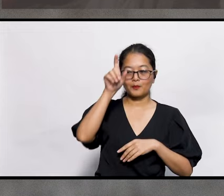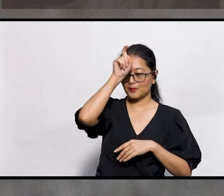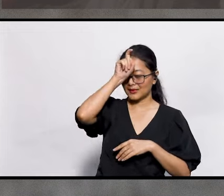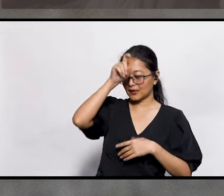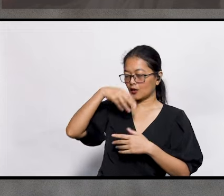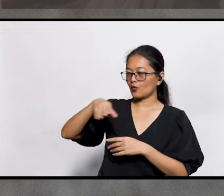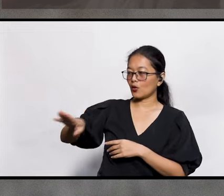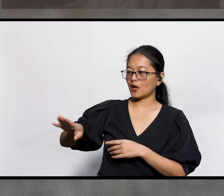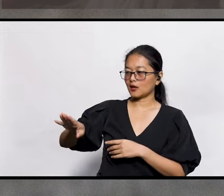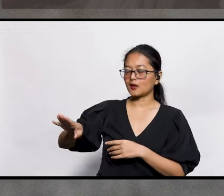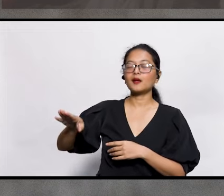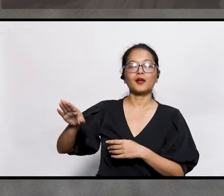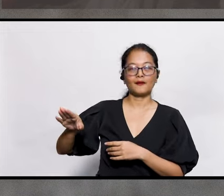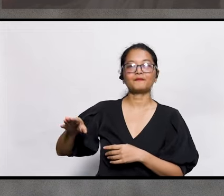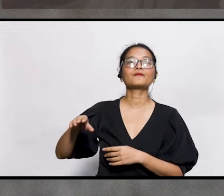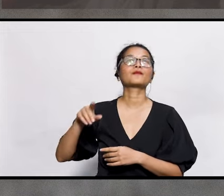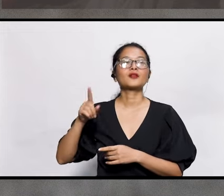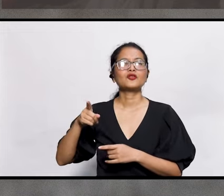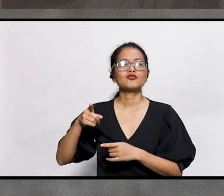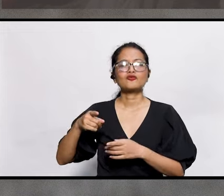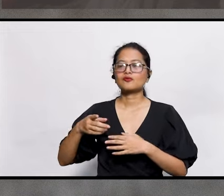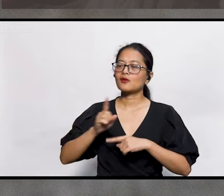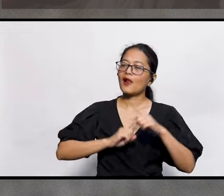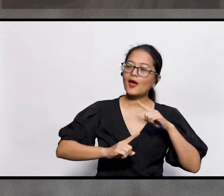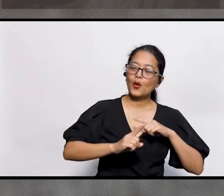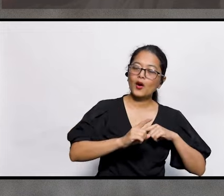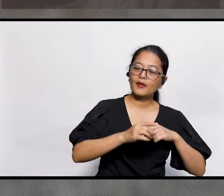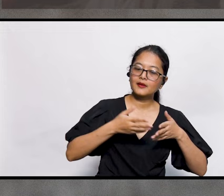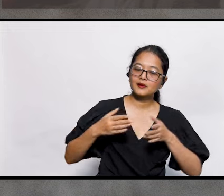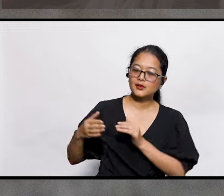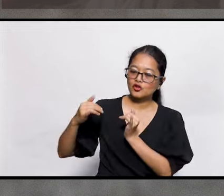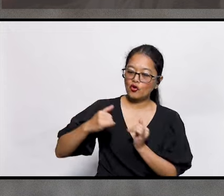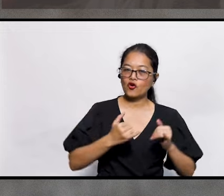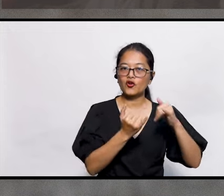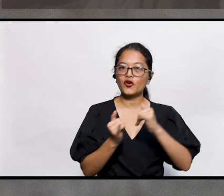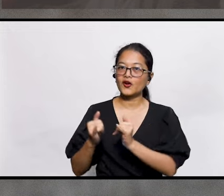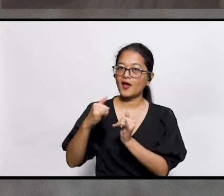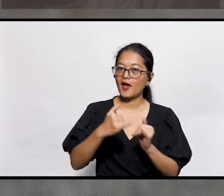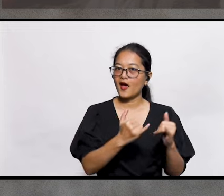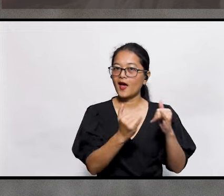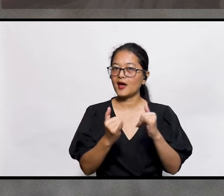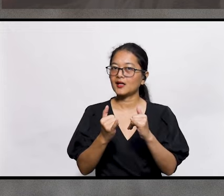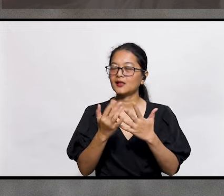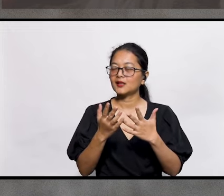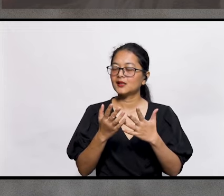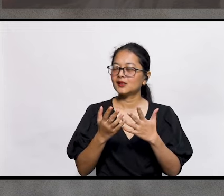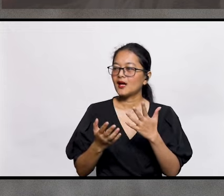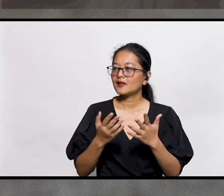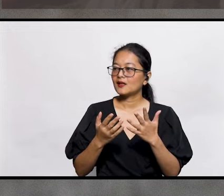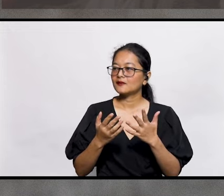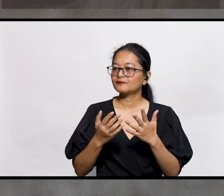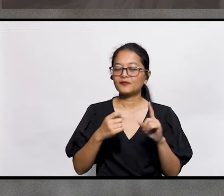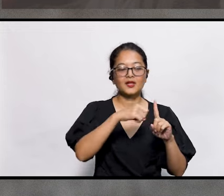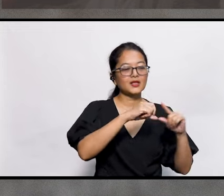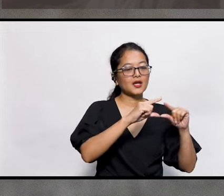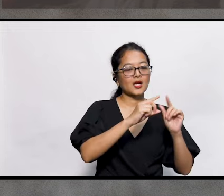saat yang lalu saya belajar mengajarkan kita melewati Sungai Jordan itu suaranya di Kanaan